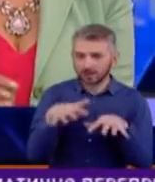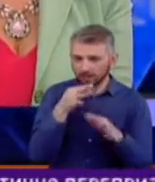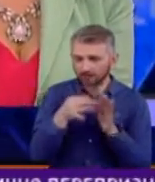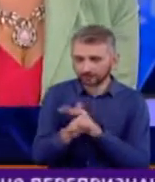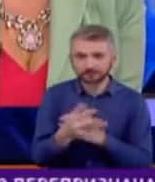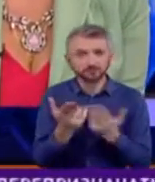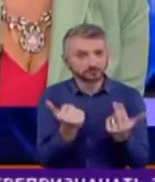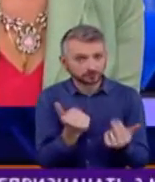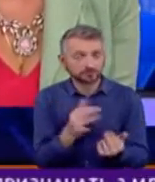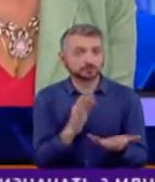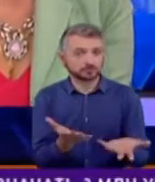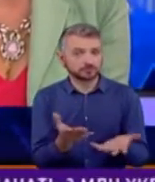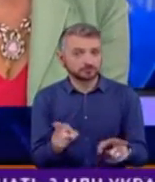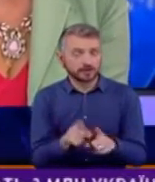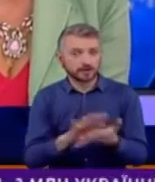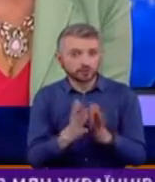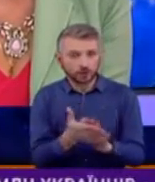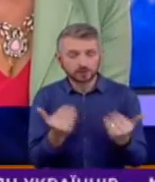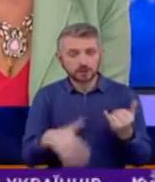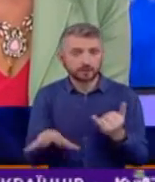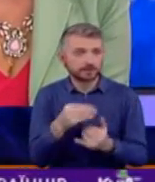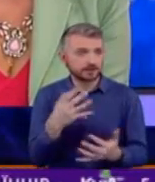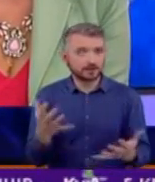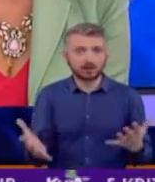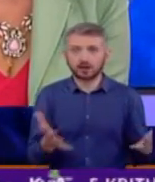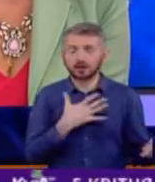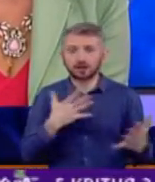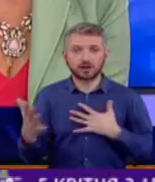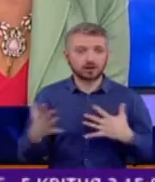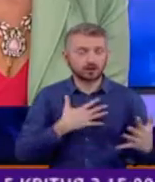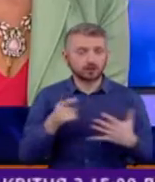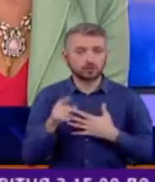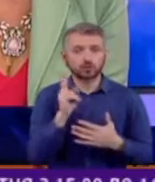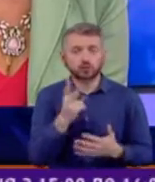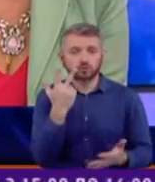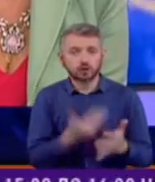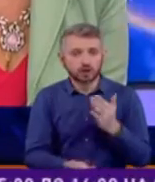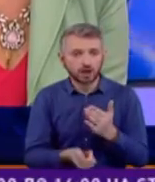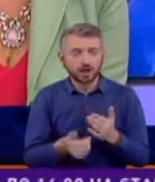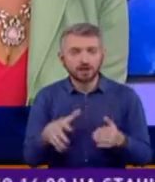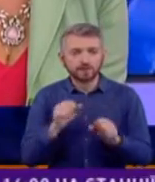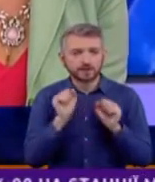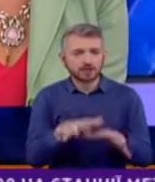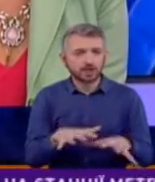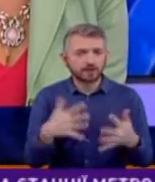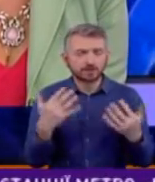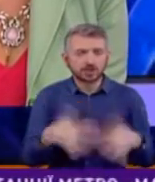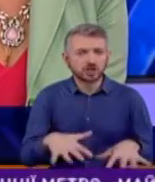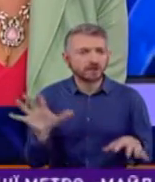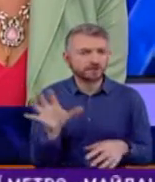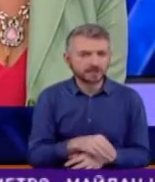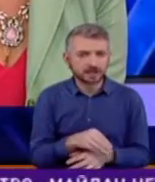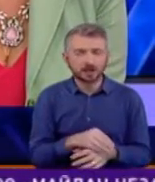підкажу. Про опозицію, коли така ситуація, зараз всі в паніці, тому що той, хто програє, він втрачає все, він передається послідовні для того, щоб опозиція